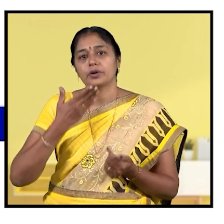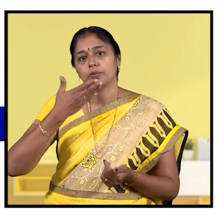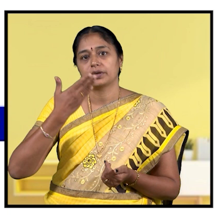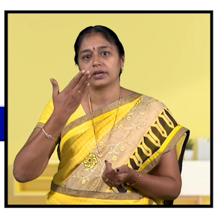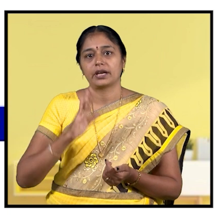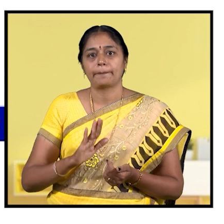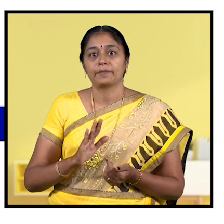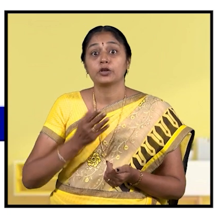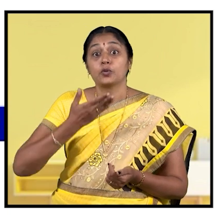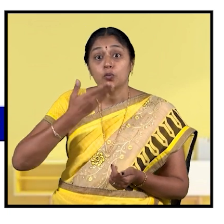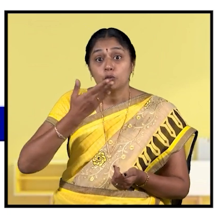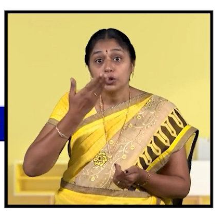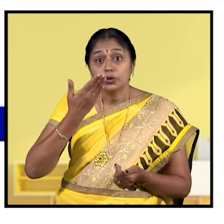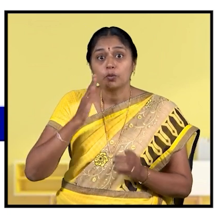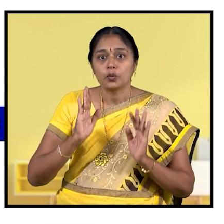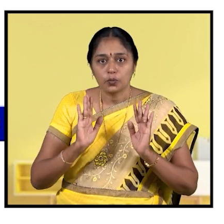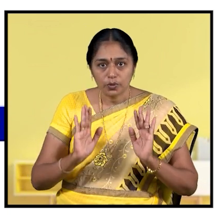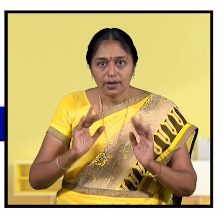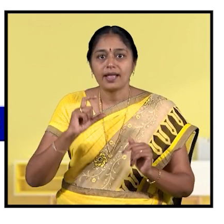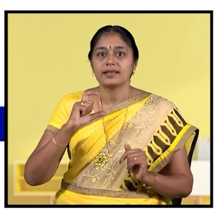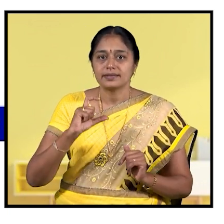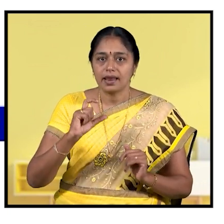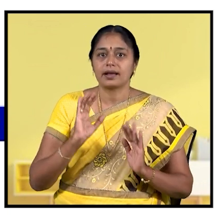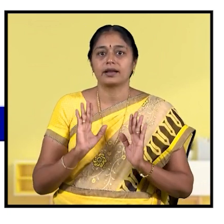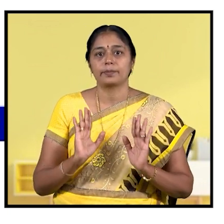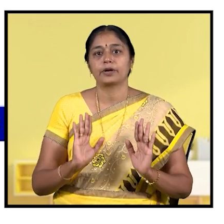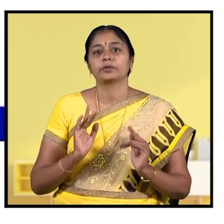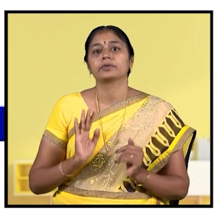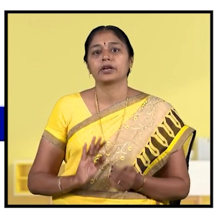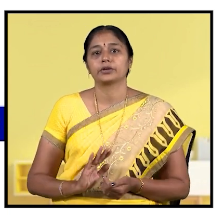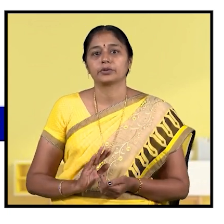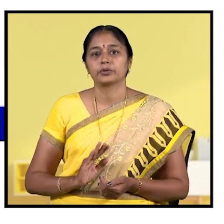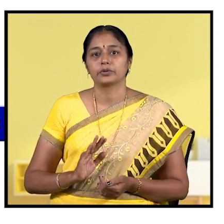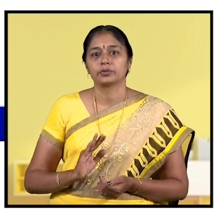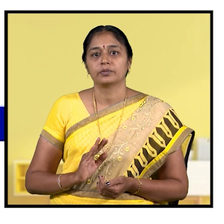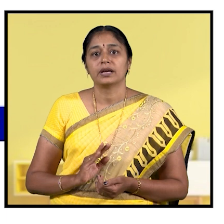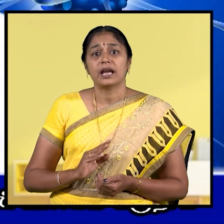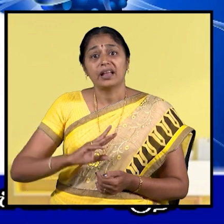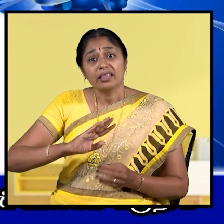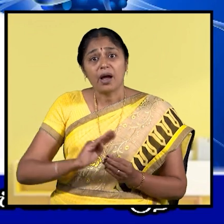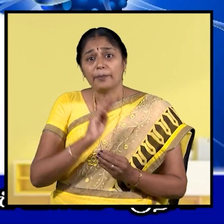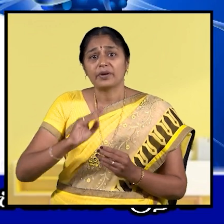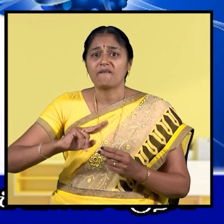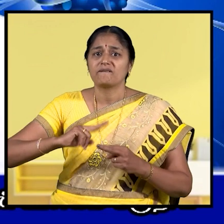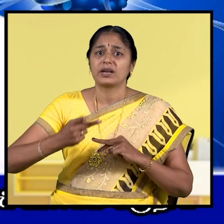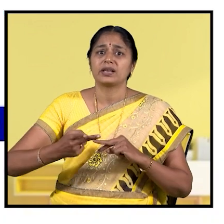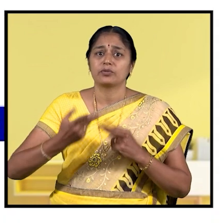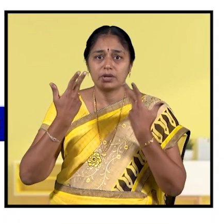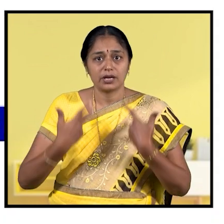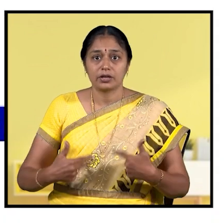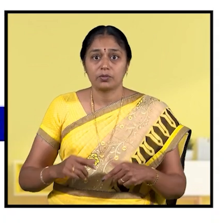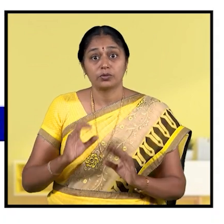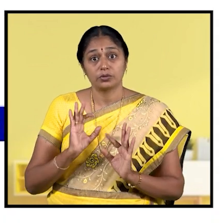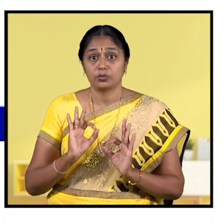செல்லில் மட்டும்தான் வாழும். உயிருள்ள செல்லில் உடம்புக்குள்ளே இருக்கும்போது உயிருள்ள தன்மையாகவும், வெளியில் வந்து ஒரு படுது உயிரற்ற தன்மையாகவும் மாறிவிடுகிறது. அடுத்தளவில் நம்ம